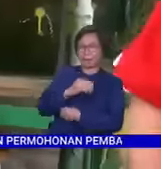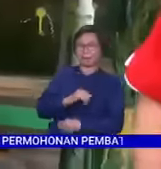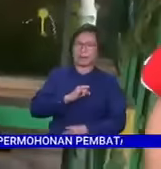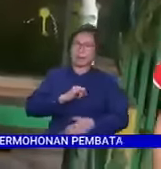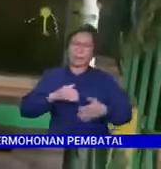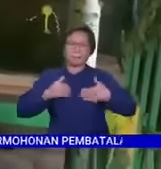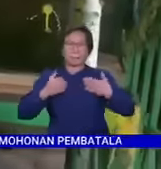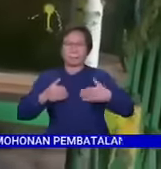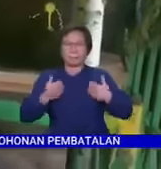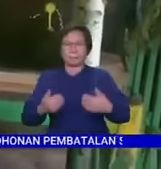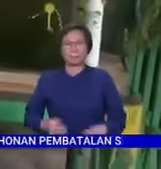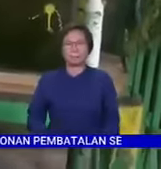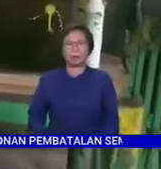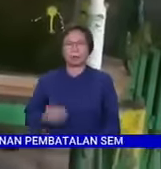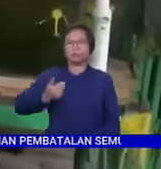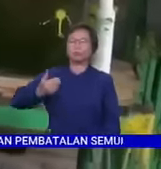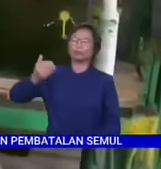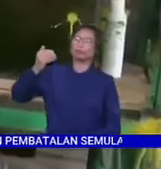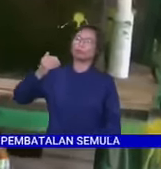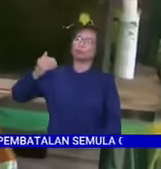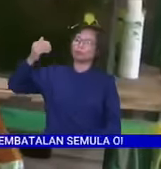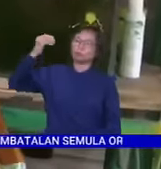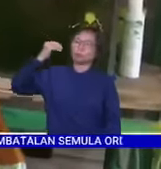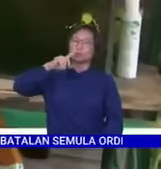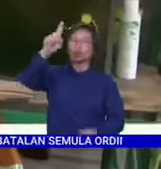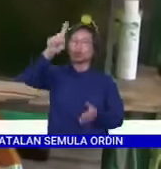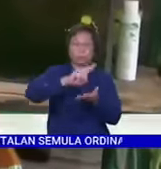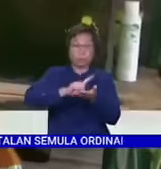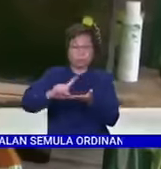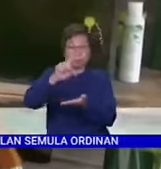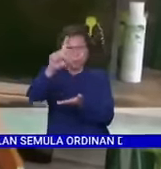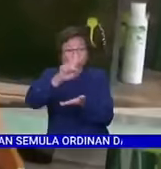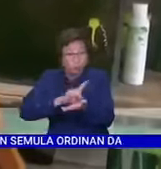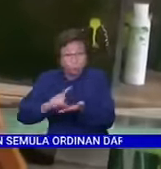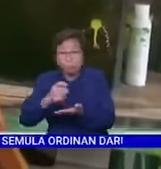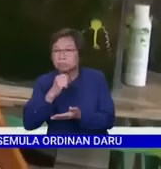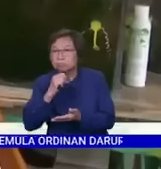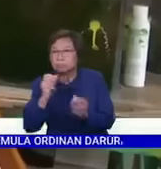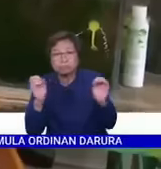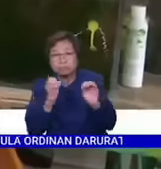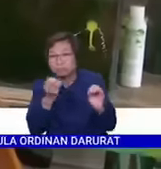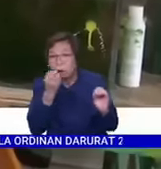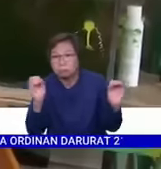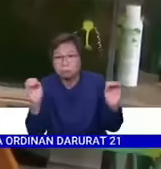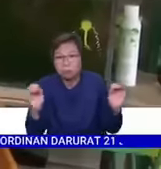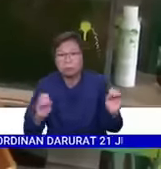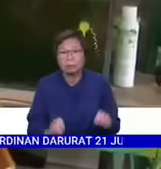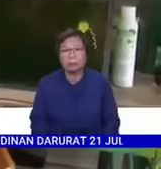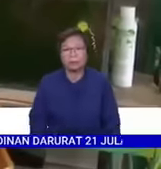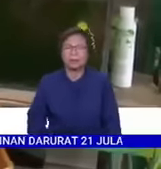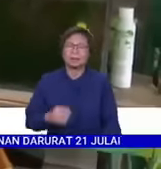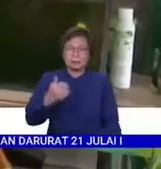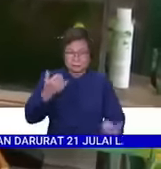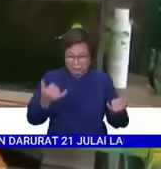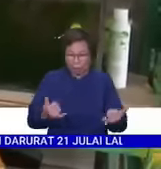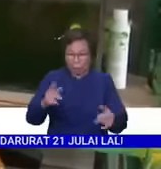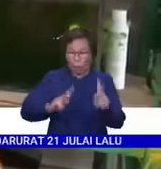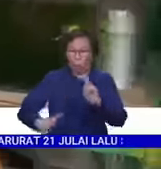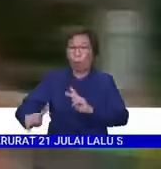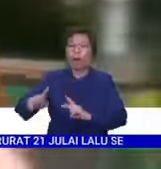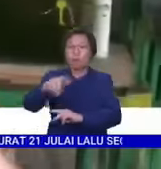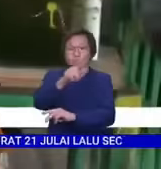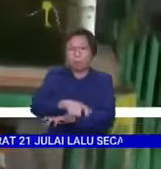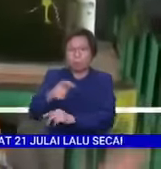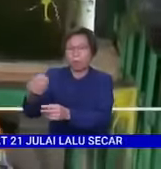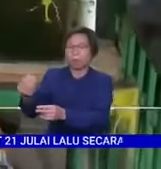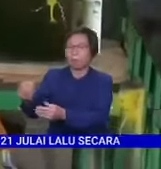sapi lulus anteng itu ntar matanya judul ah ah sekarang shiqiao langkah sip barang